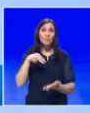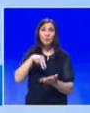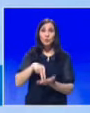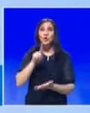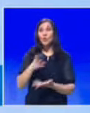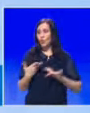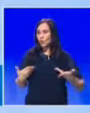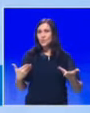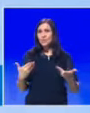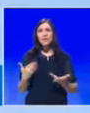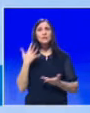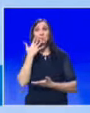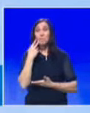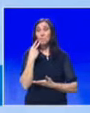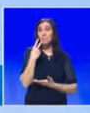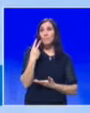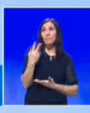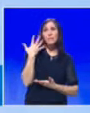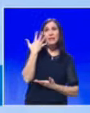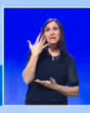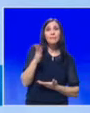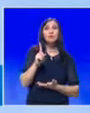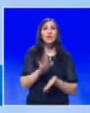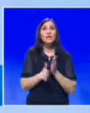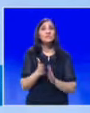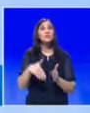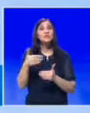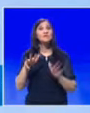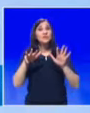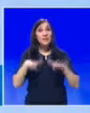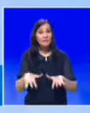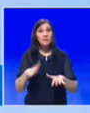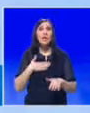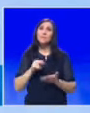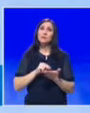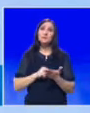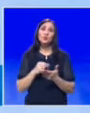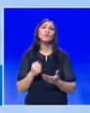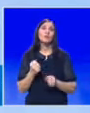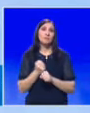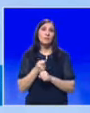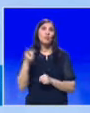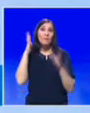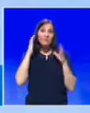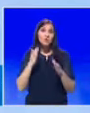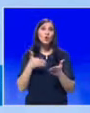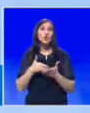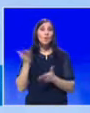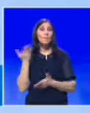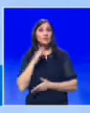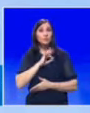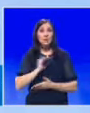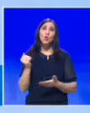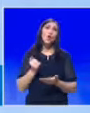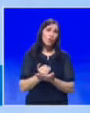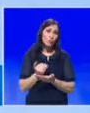позициите, които ние си представяме, че трябва да се свърши в следващите 9 месеца, има смисъл това правителство да съществува, защото то беше успешно. И икономически,